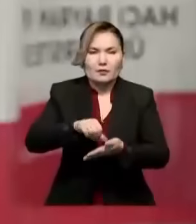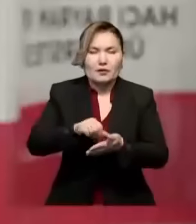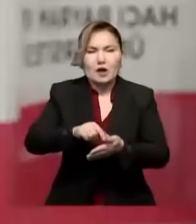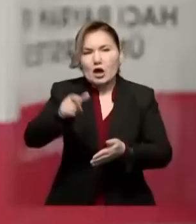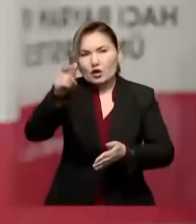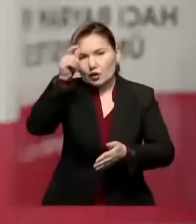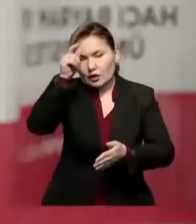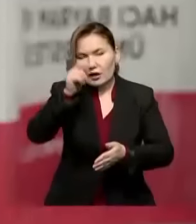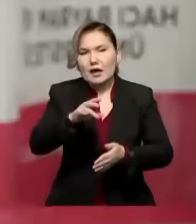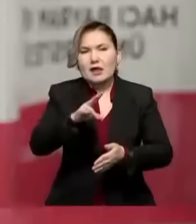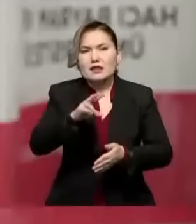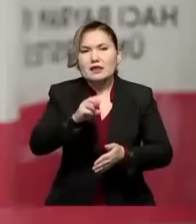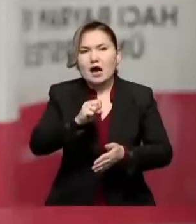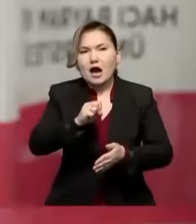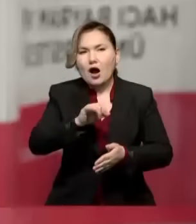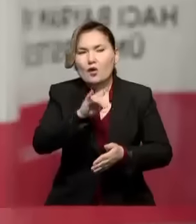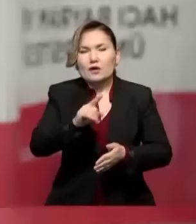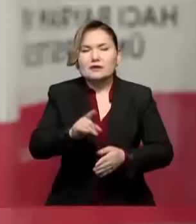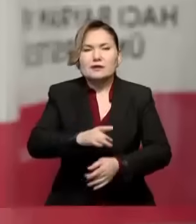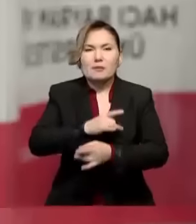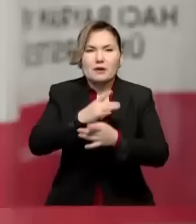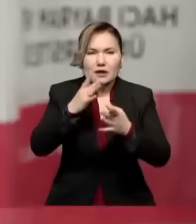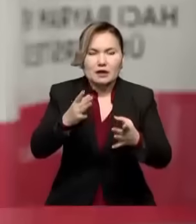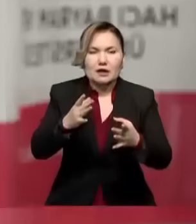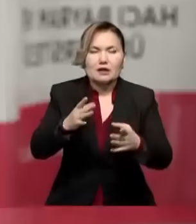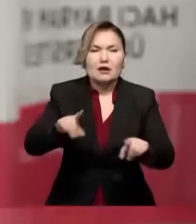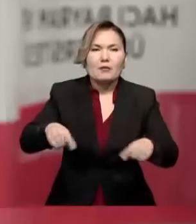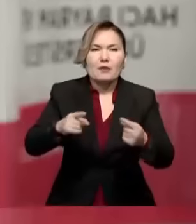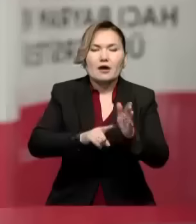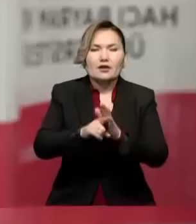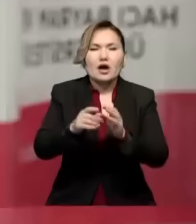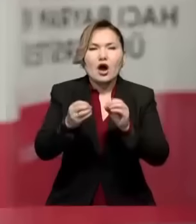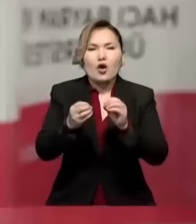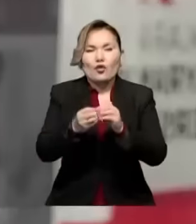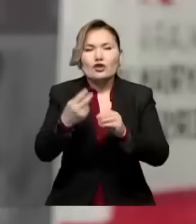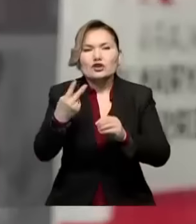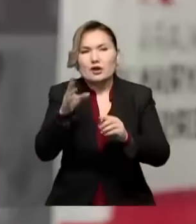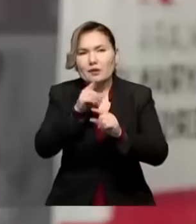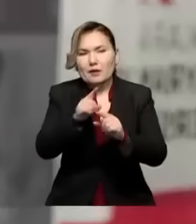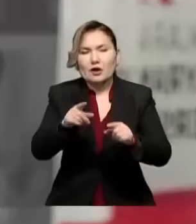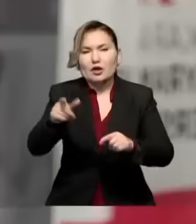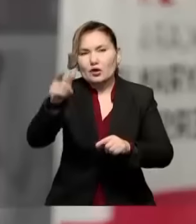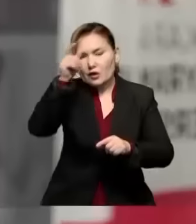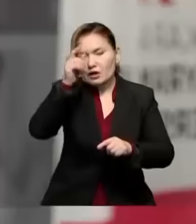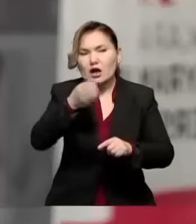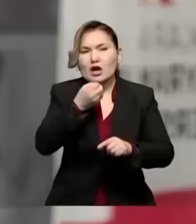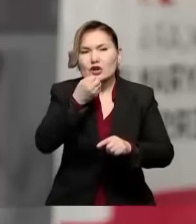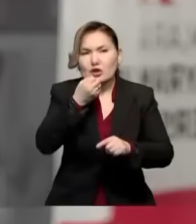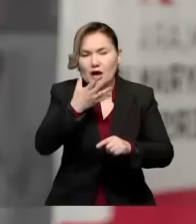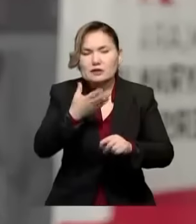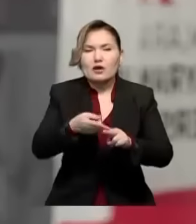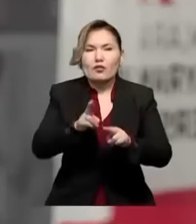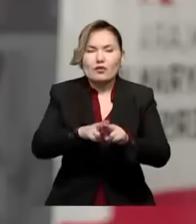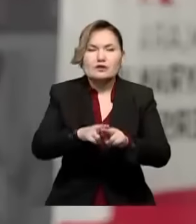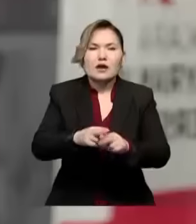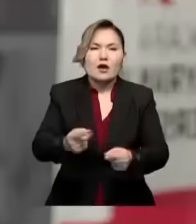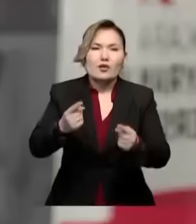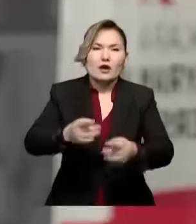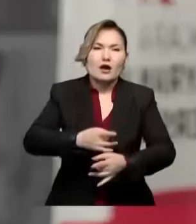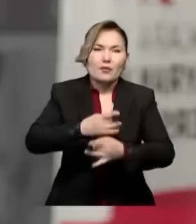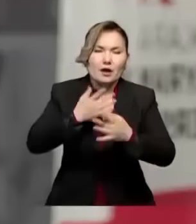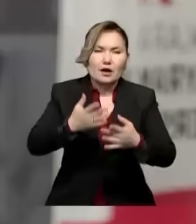осы Наурыз мейрамы жанданып, әсіресе соңғы 10-20 жыл ішінде Түркияда жақсы жағынан танытуға, сондай